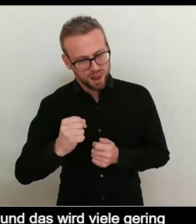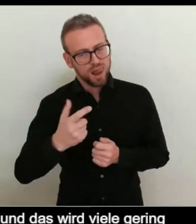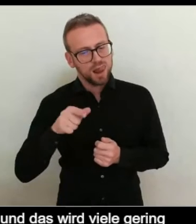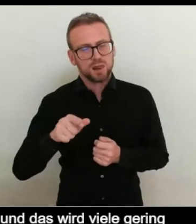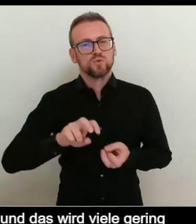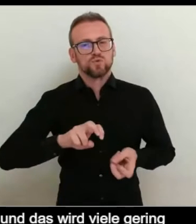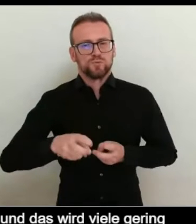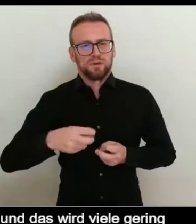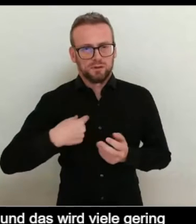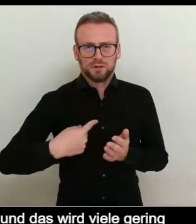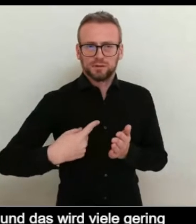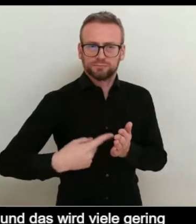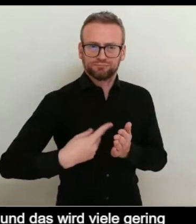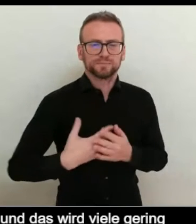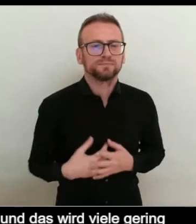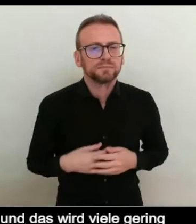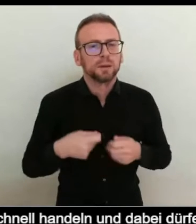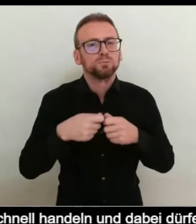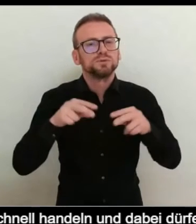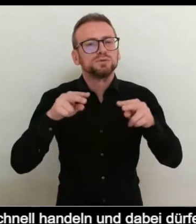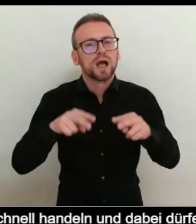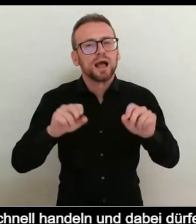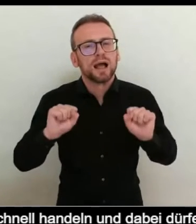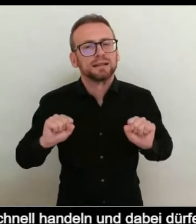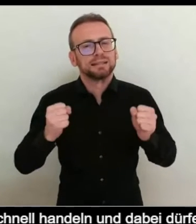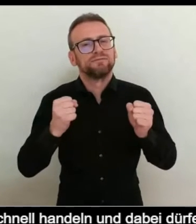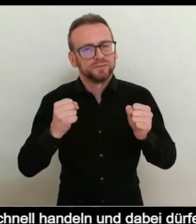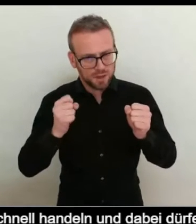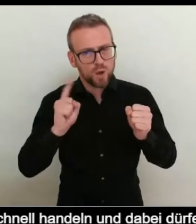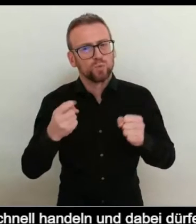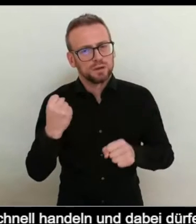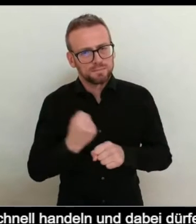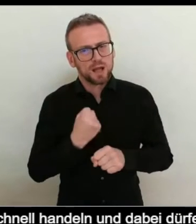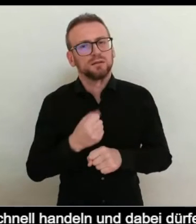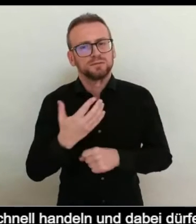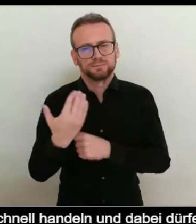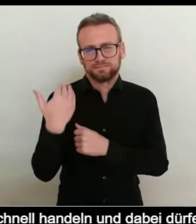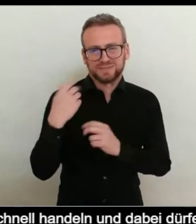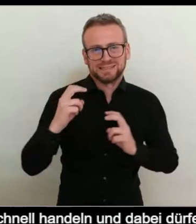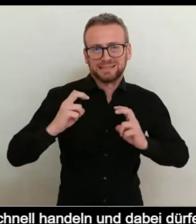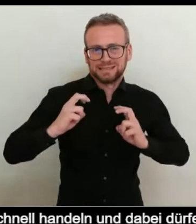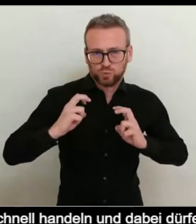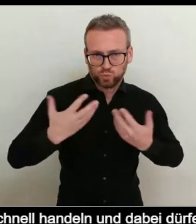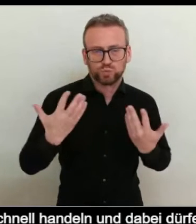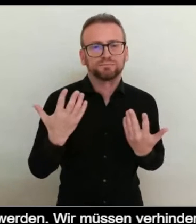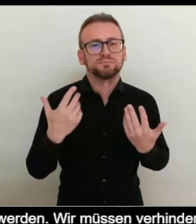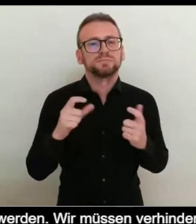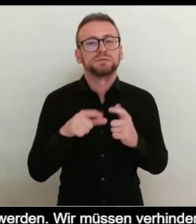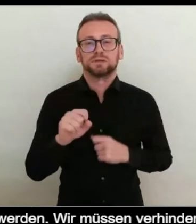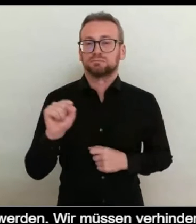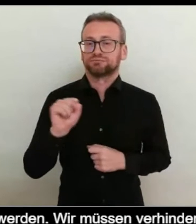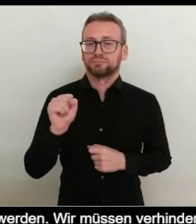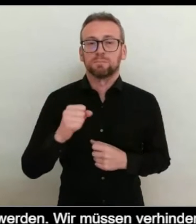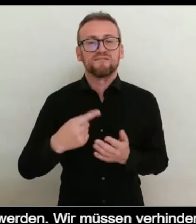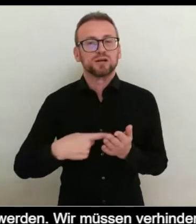Wohngeld dauerhaft und nachhaltig erhöhen. Nur so erhalten wir auch die Akzeptanz bei den Menschen für